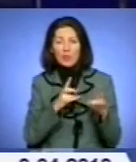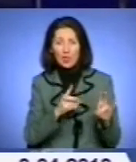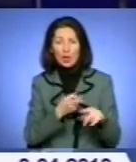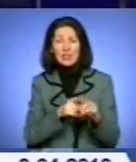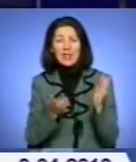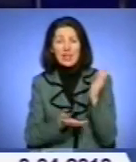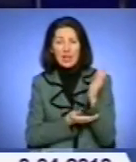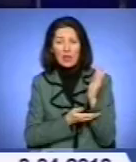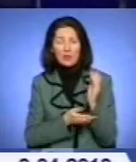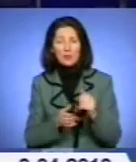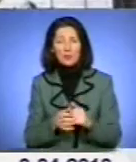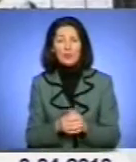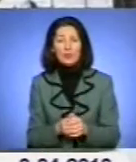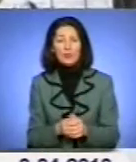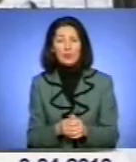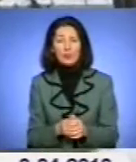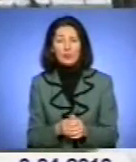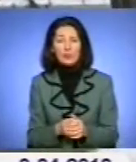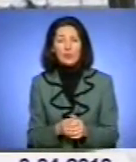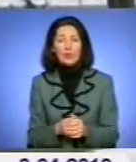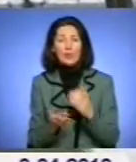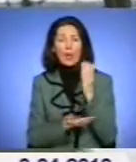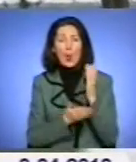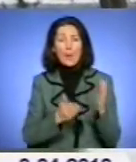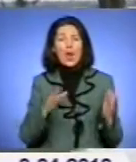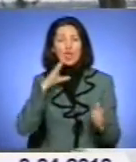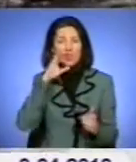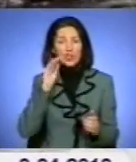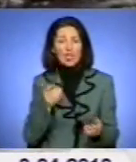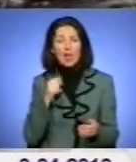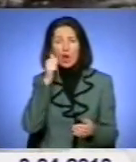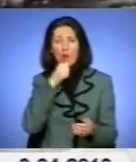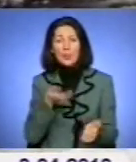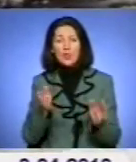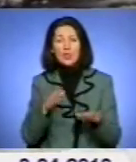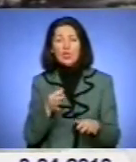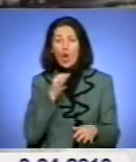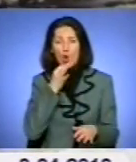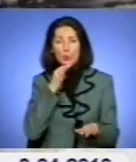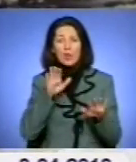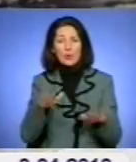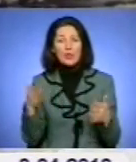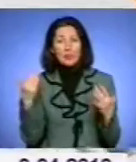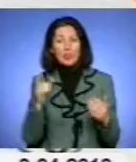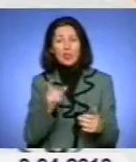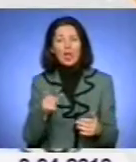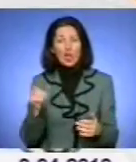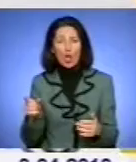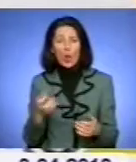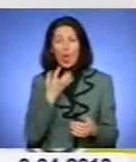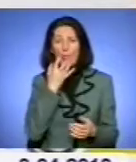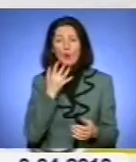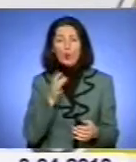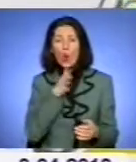дізнавалася наша кореспондентка. Парк Шевченка роками залишається улюбленим місцем відпочинку тернополян у теплу пору